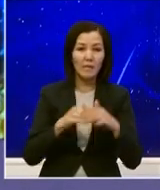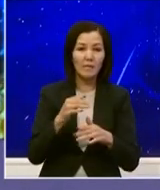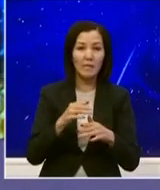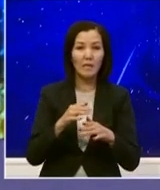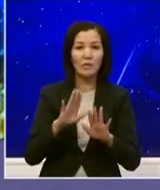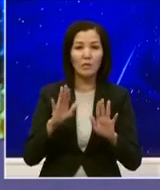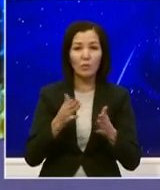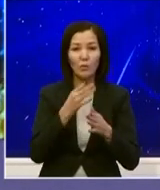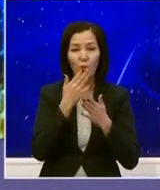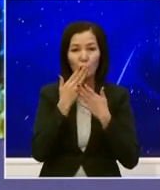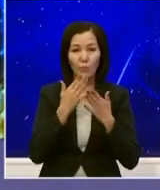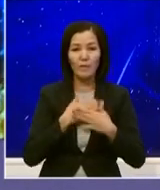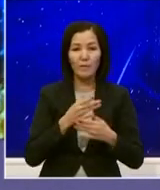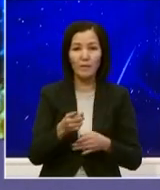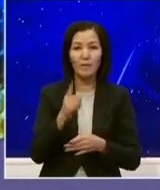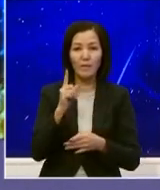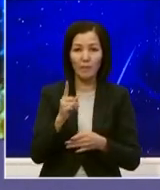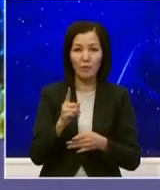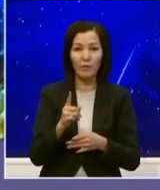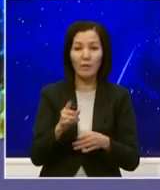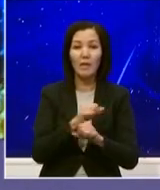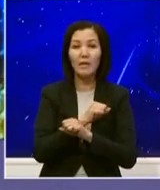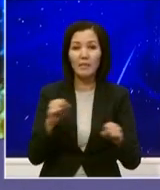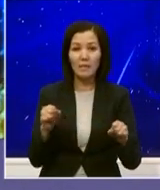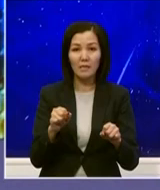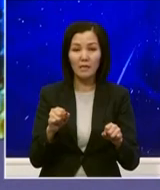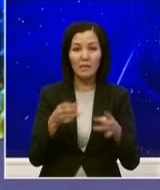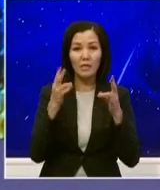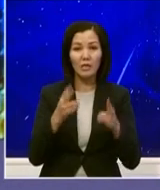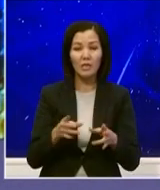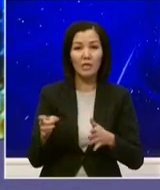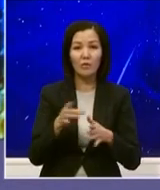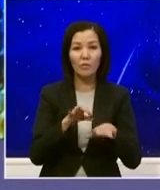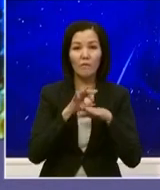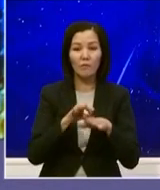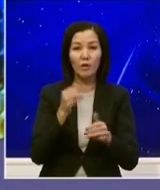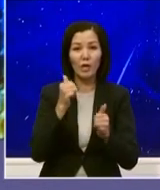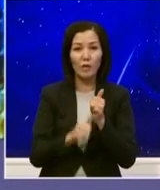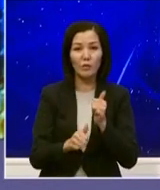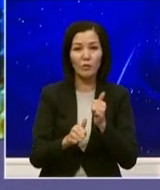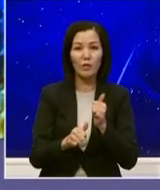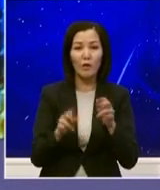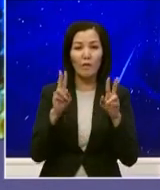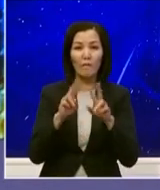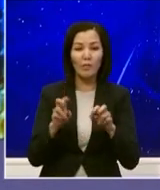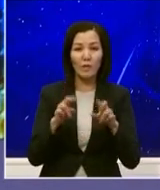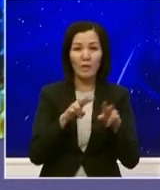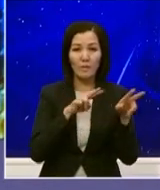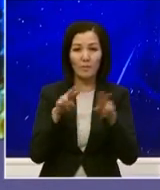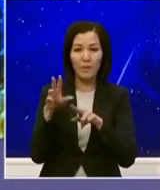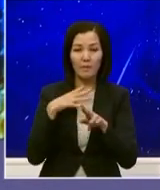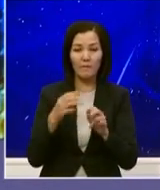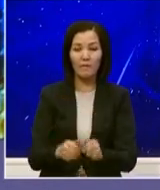с любителями рыболовами. В связи с недопущением летальных исходов в регионе ведется ежегодное патрулирование водных